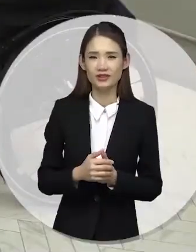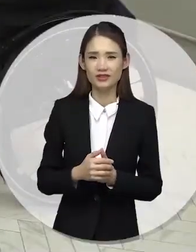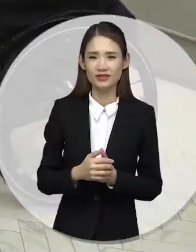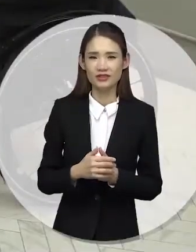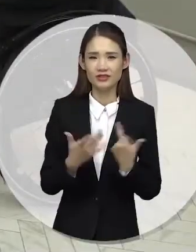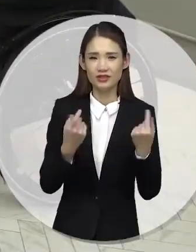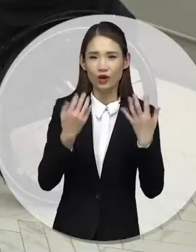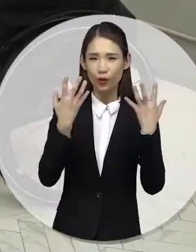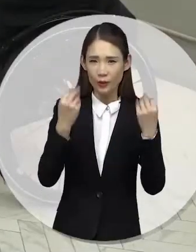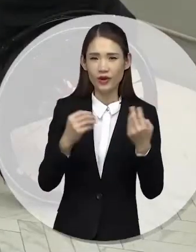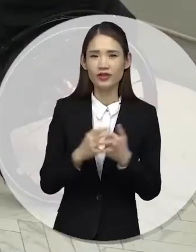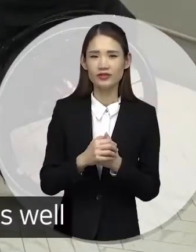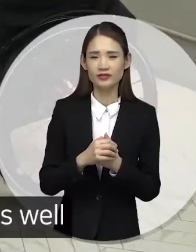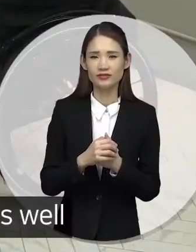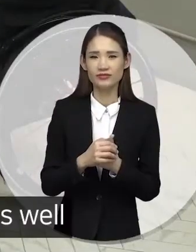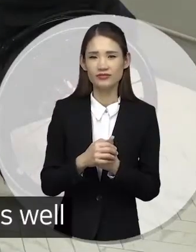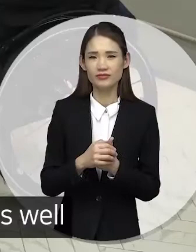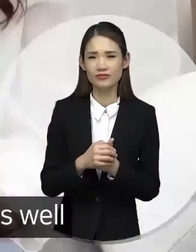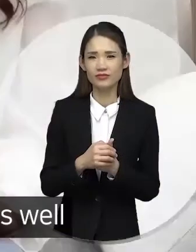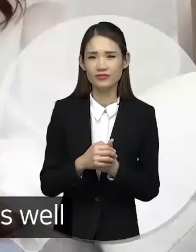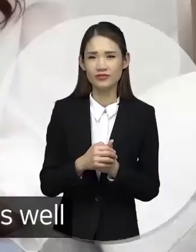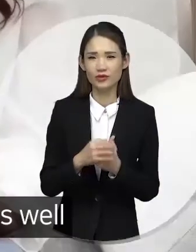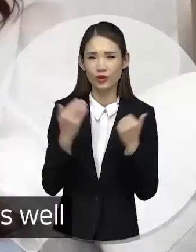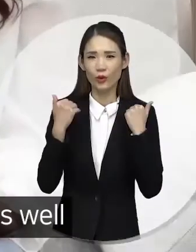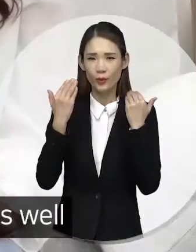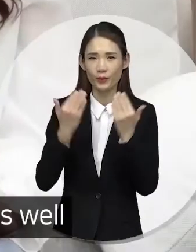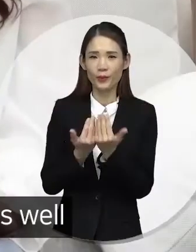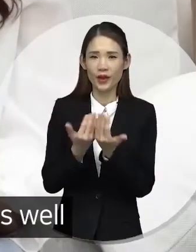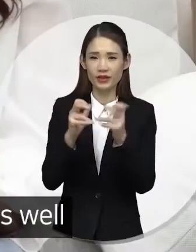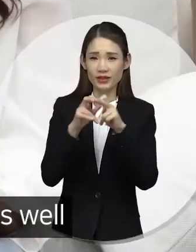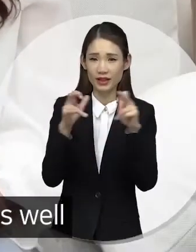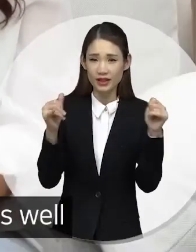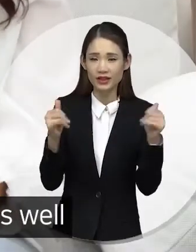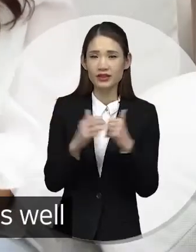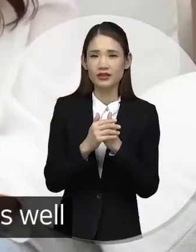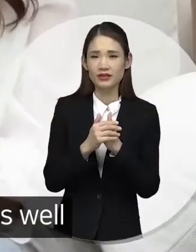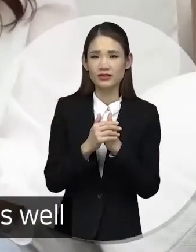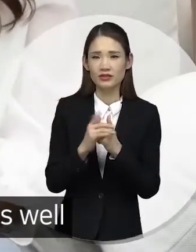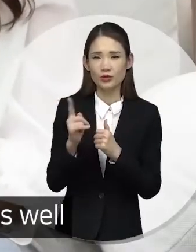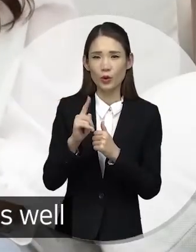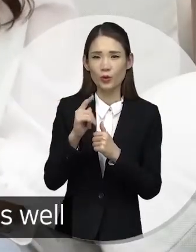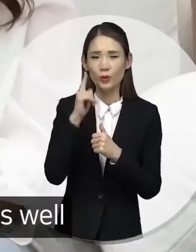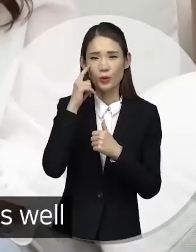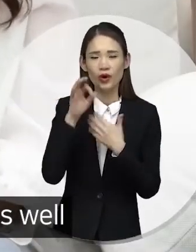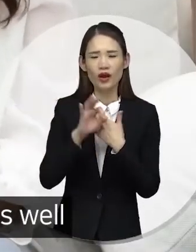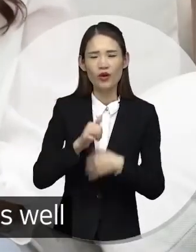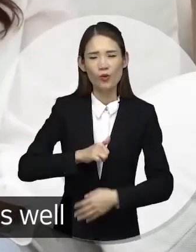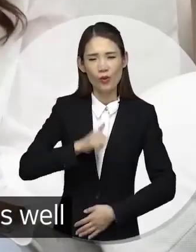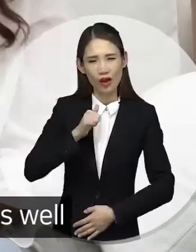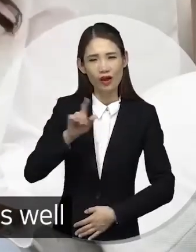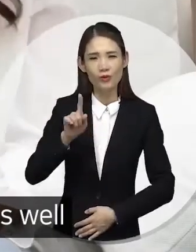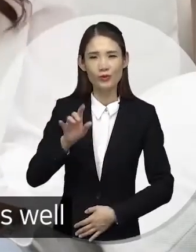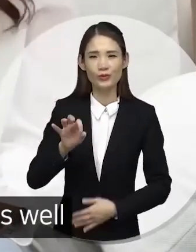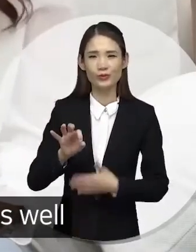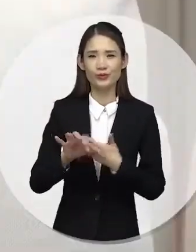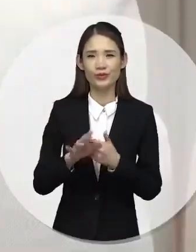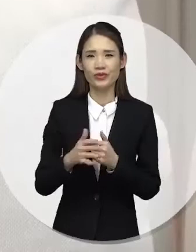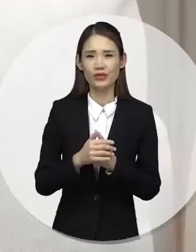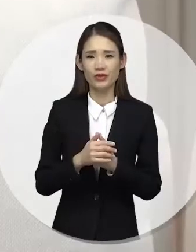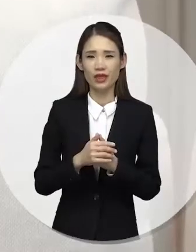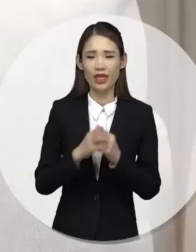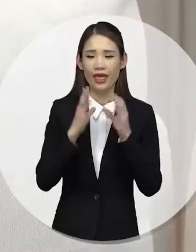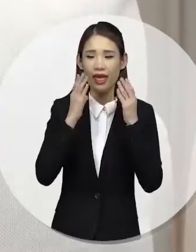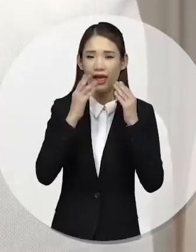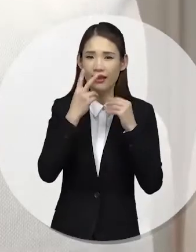진짜 이거 너무 많고. 와, 그리고 발달 장애 쪽, 이쪽도 진짜 너무 막 화나는 게. 와, 진짜